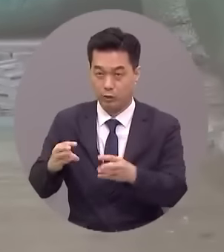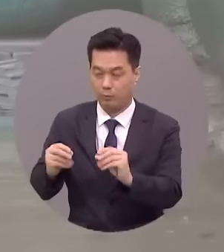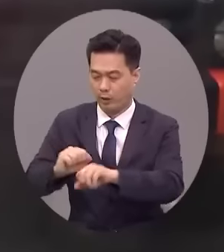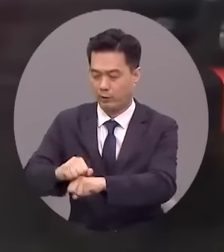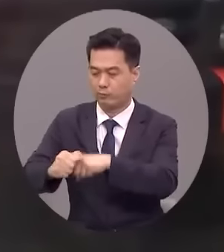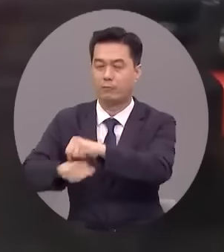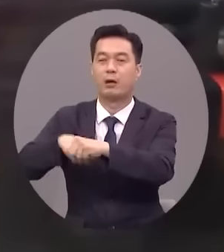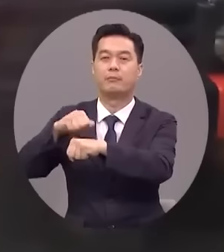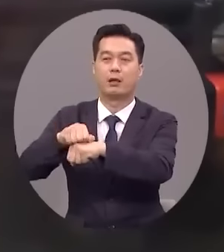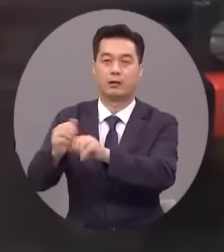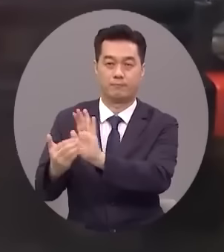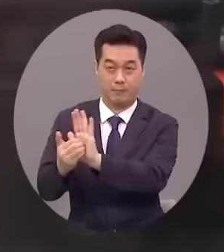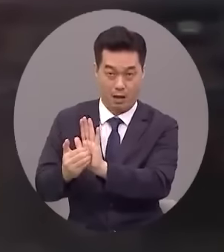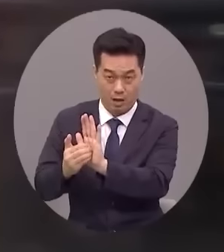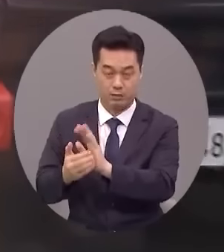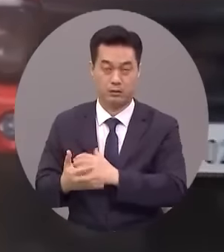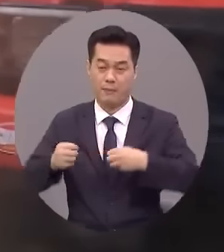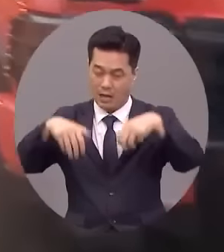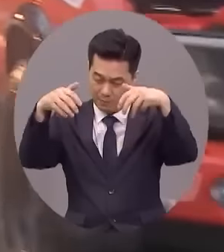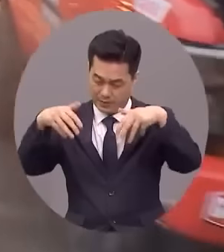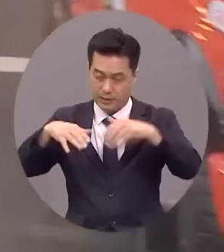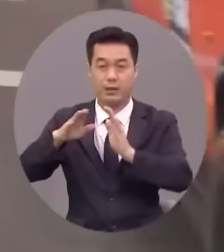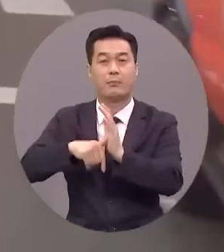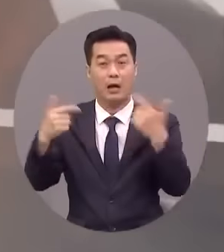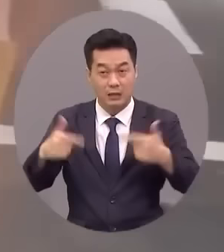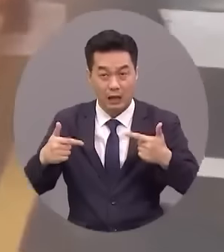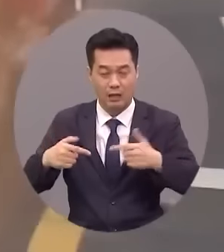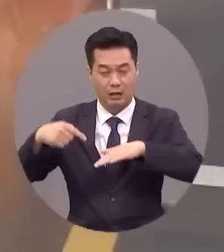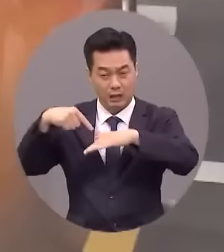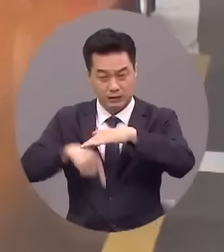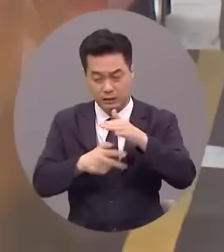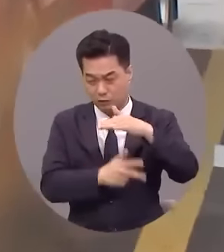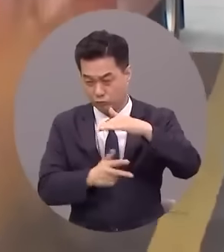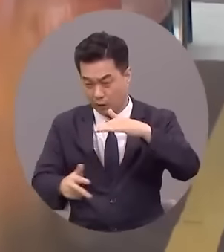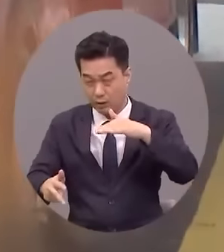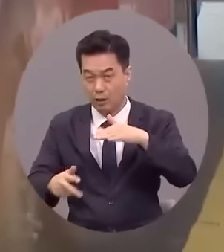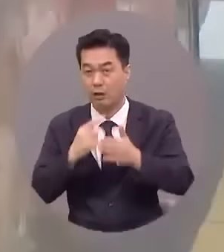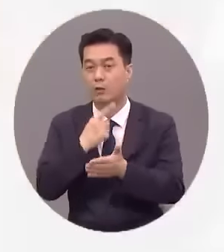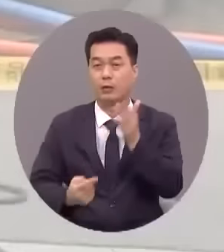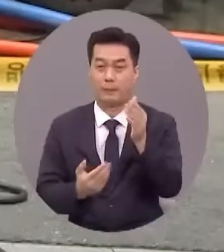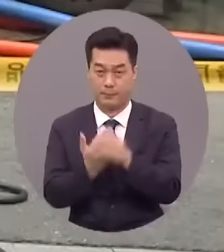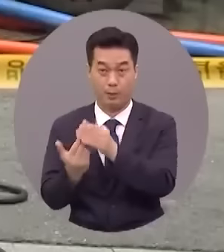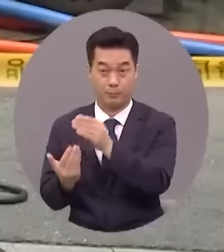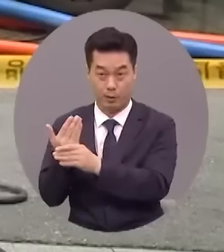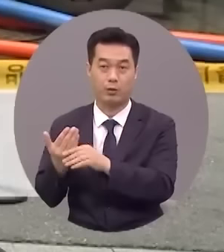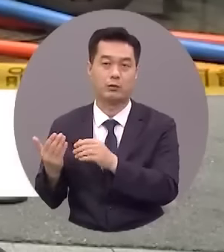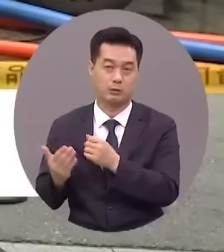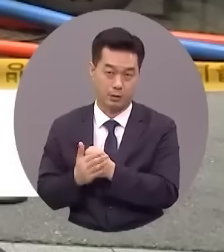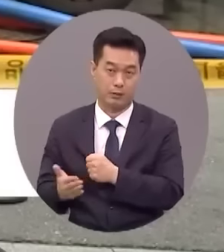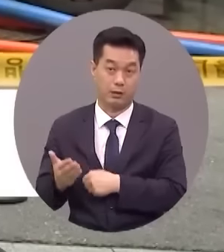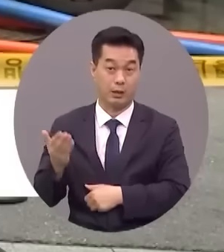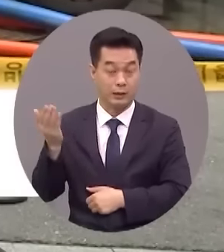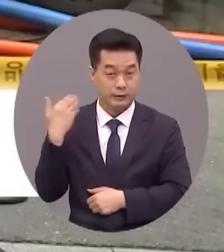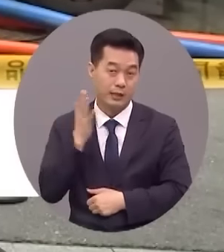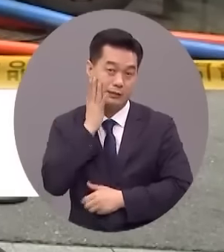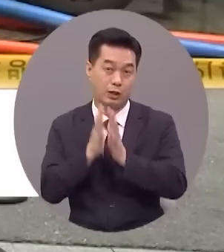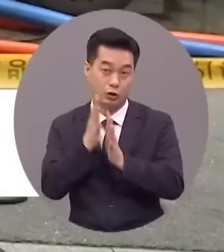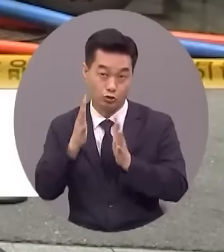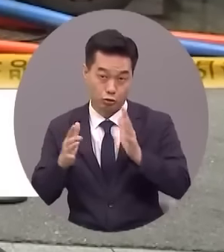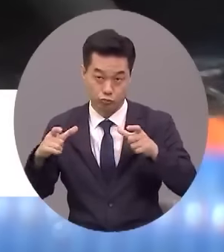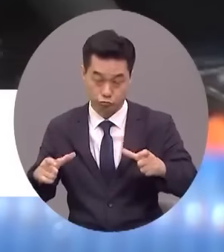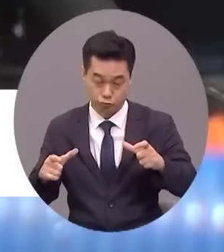막아뒀습니다. 이처럼 집중호우 때마다 지하 주차장에서의 인명사고가 잇따르고 있습니다. 지난달 서울 서초구의 한